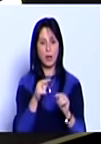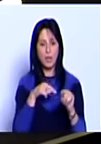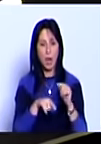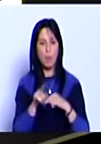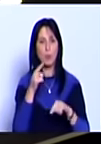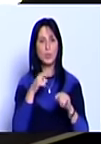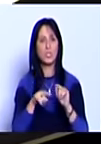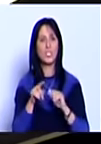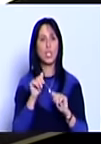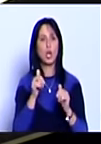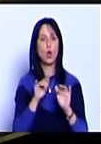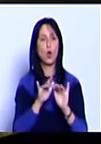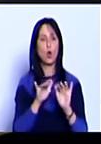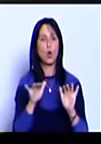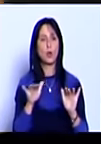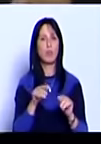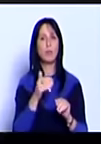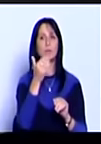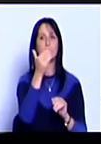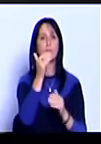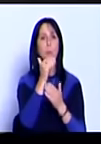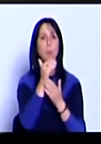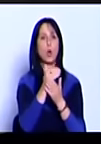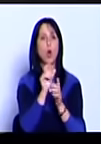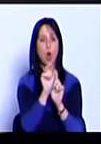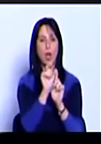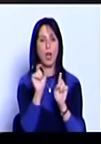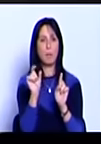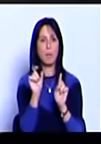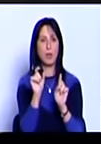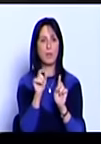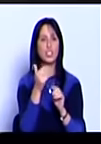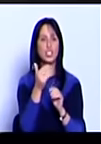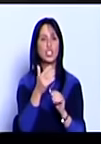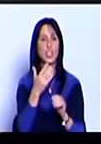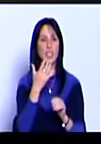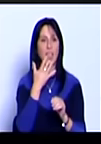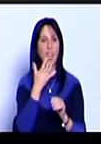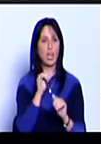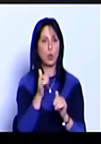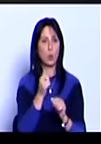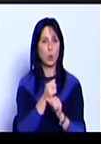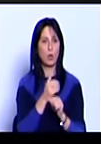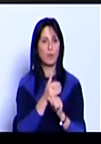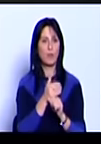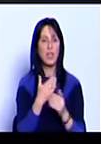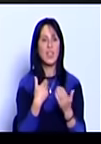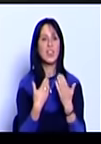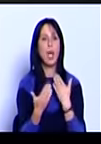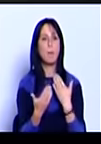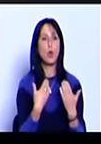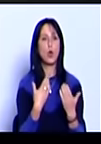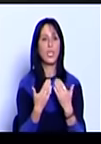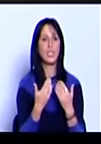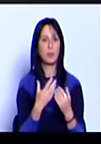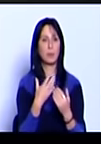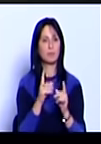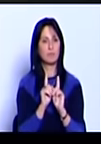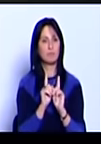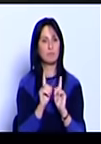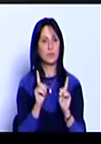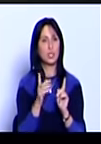როგორ ვითარდება კაცობრიობა, ცივილიზაცია და შენი ქვეყანა და შენი ერი როგორ ვითარდება. დამოკიდებულების